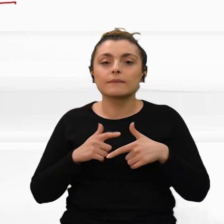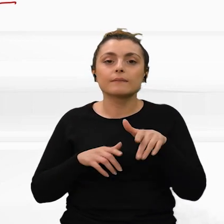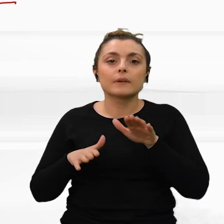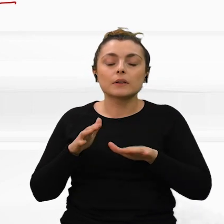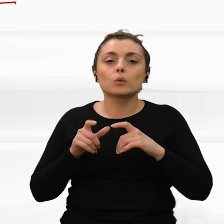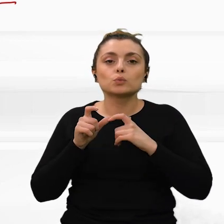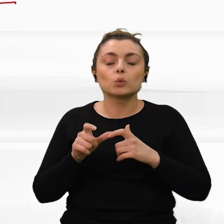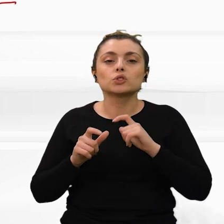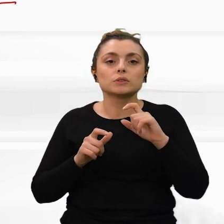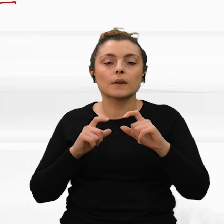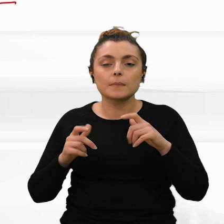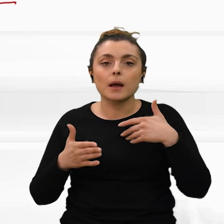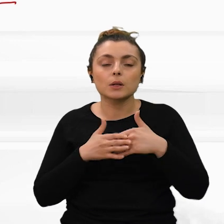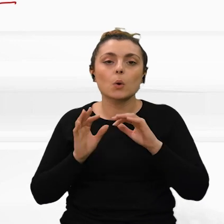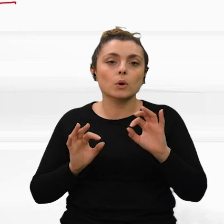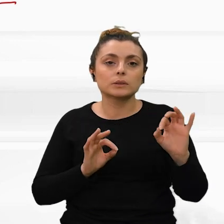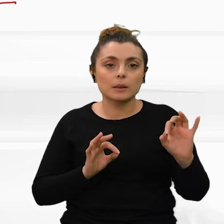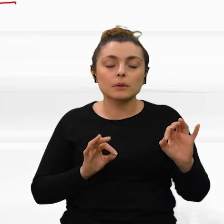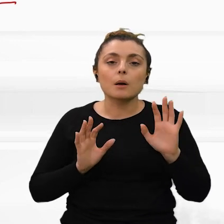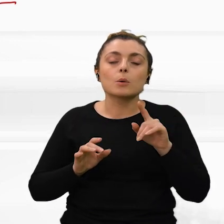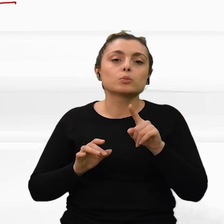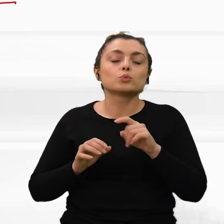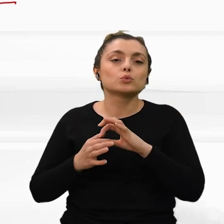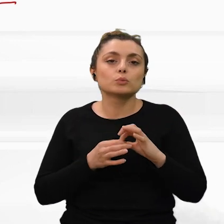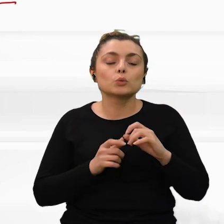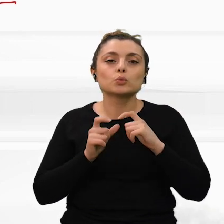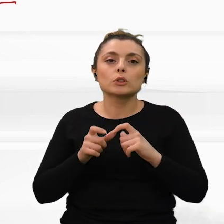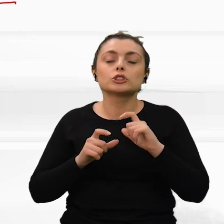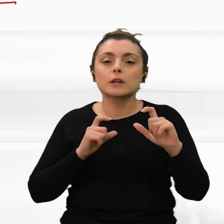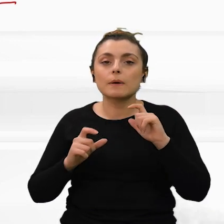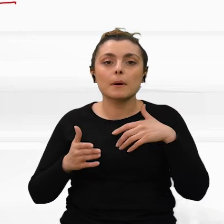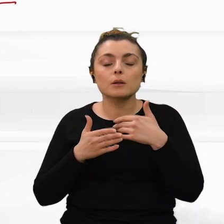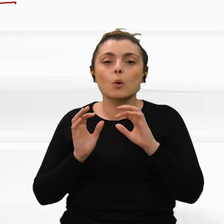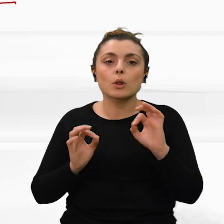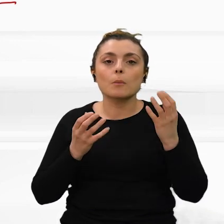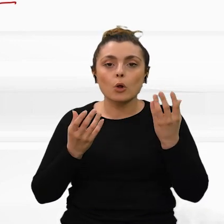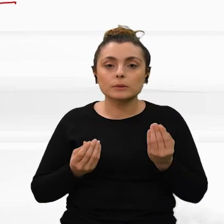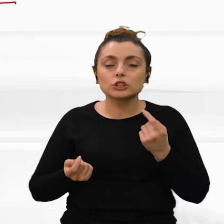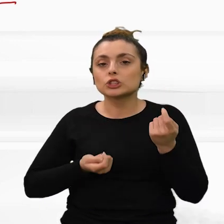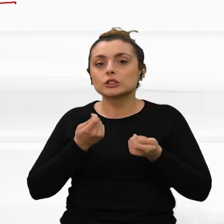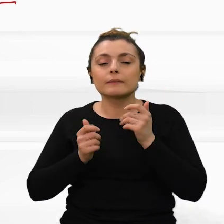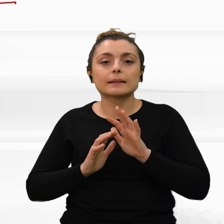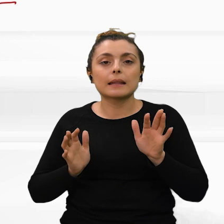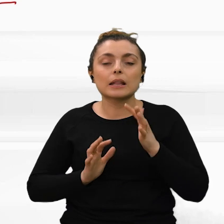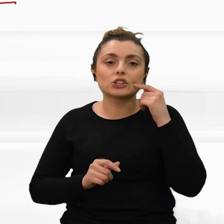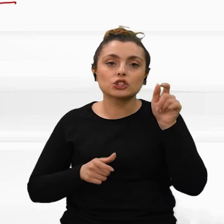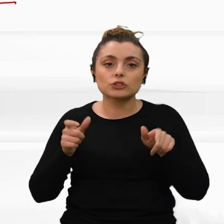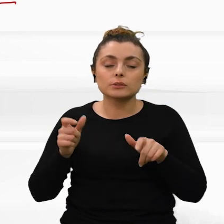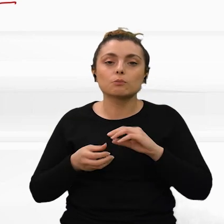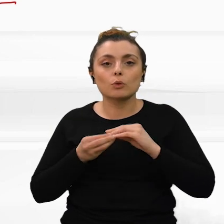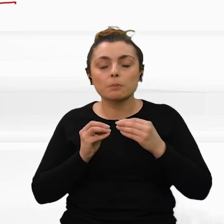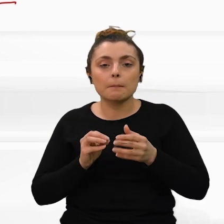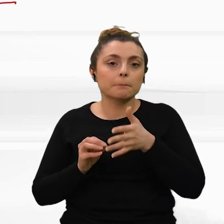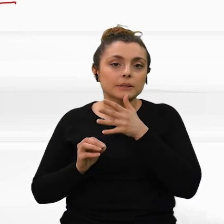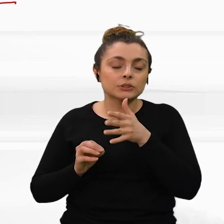felsefede sorular o kadar önemlidir fakat bu parçada soruların cevapları kadar önemli Olması işlevi değil kişinin